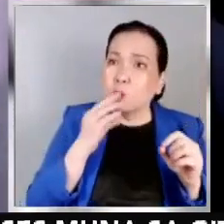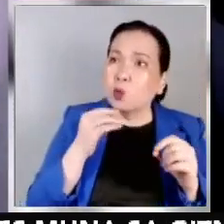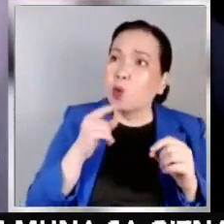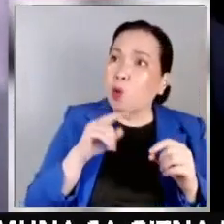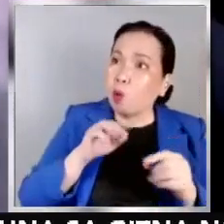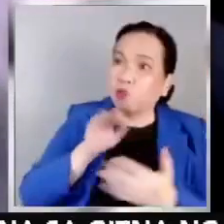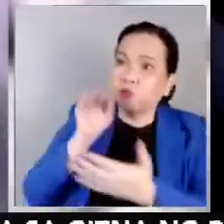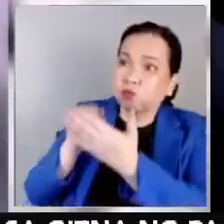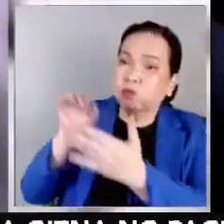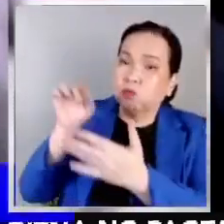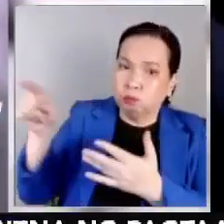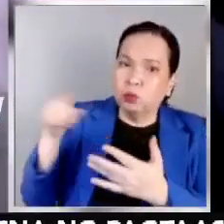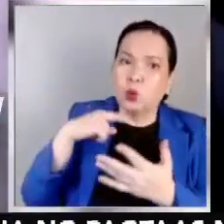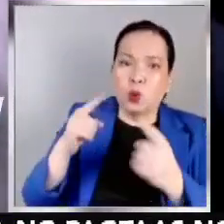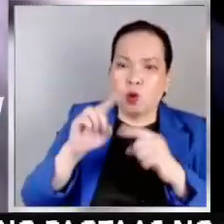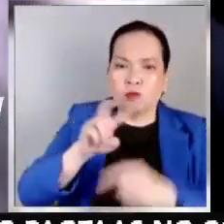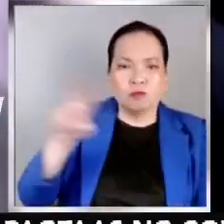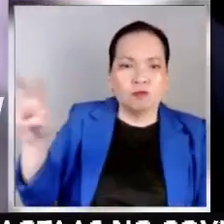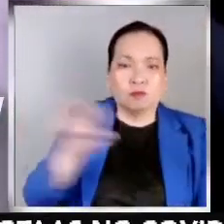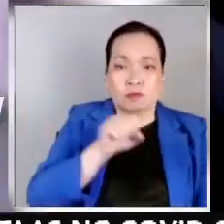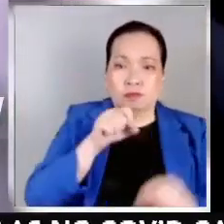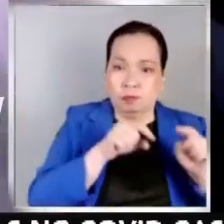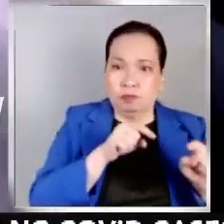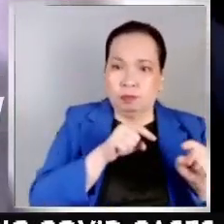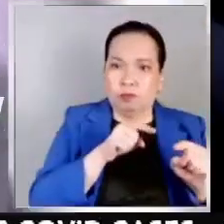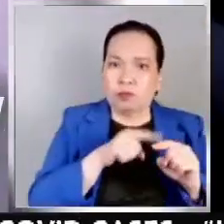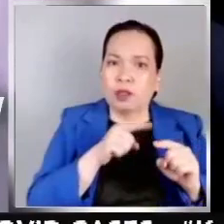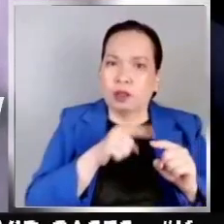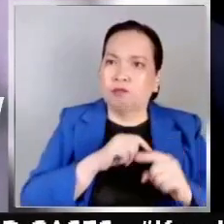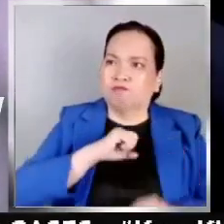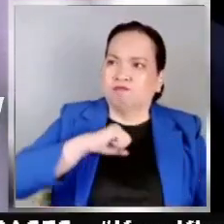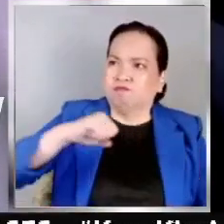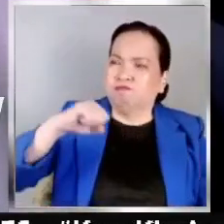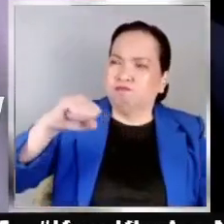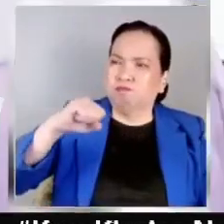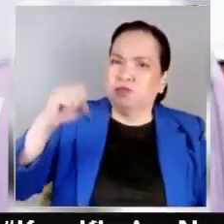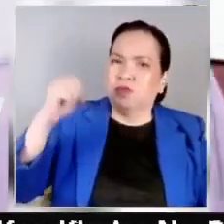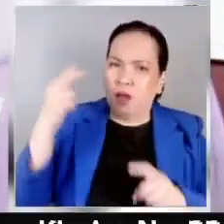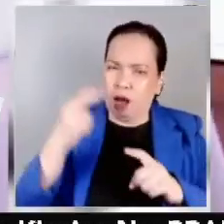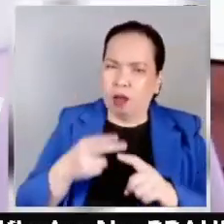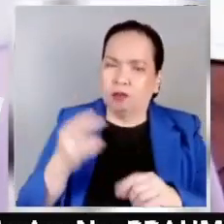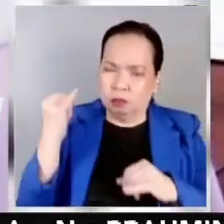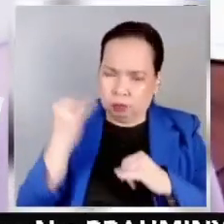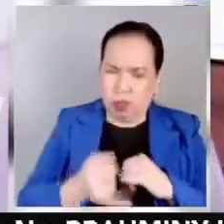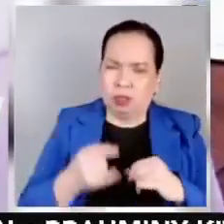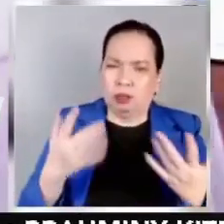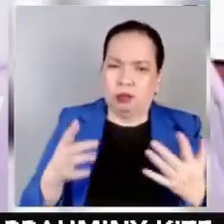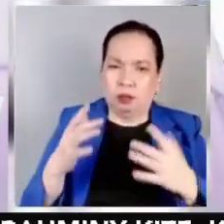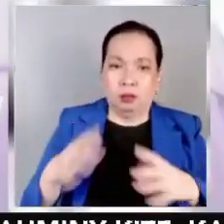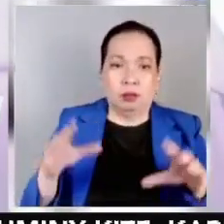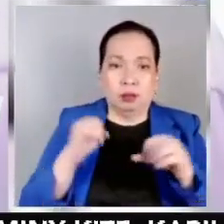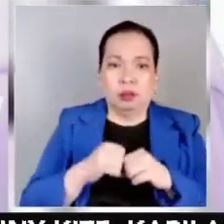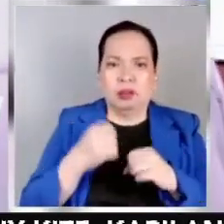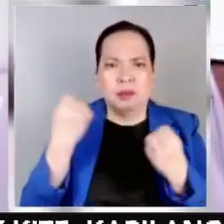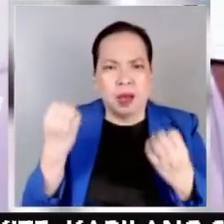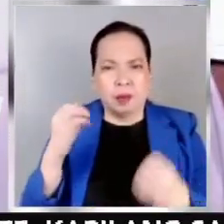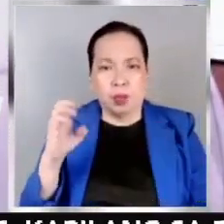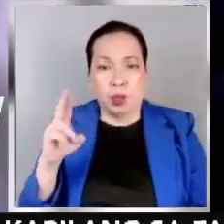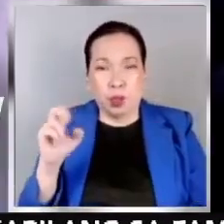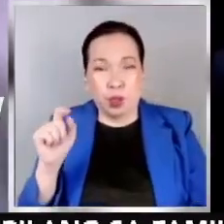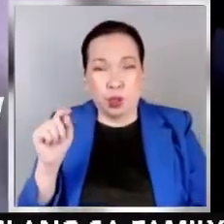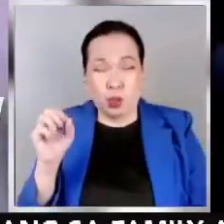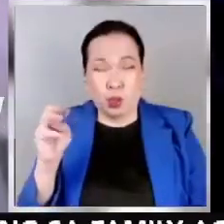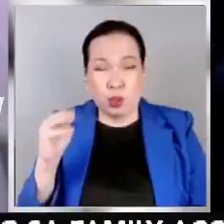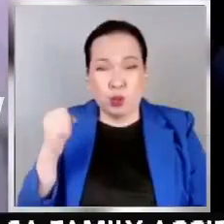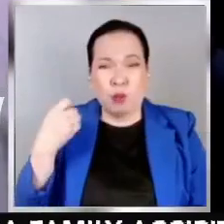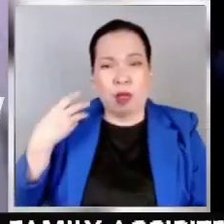yung competitor ang masigasig na lalabanan niyan hanggang sa kaduluduluhan. Marami yung sa custom na nadudukot ang dokumento.